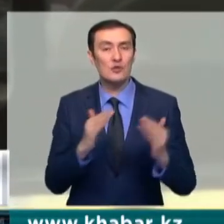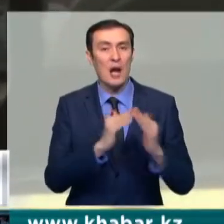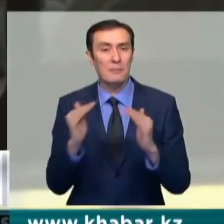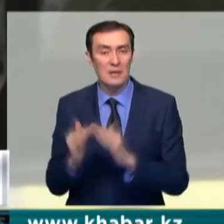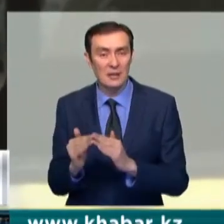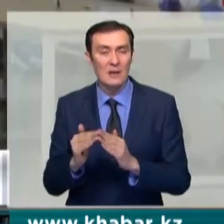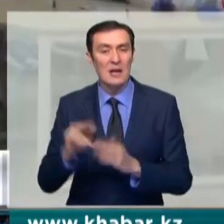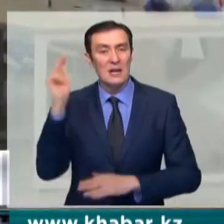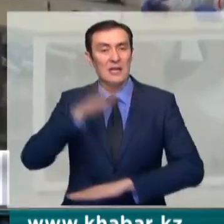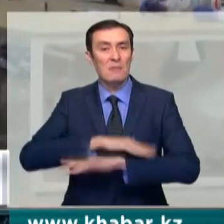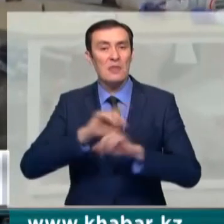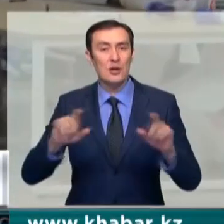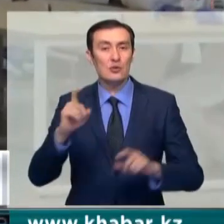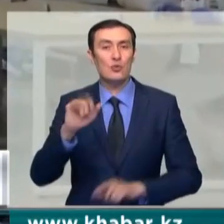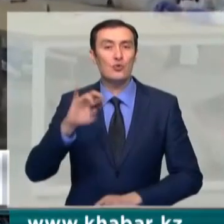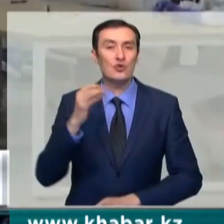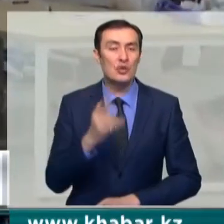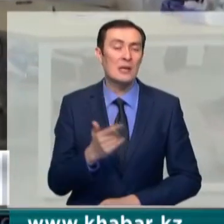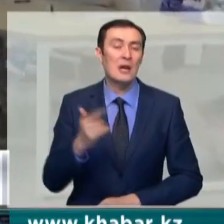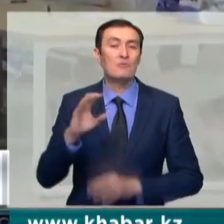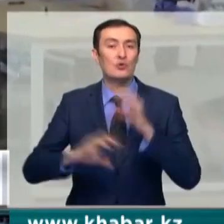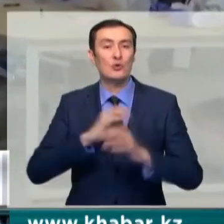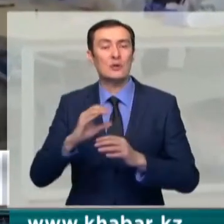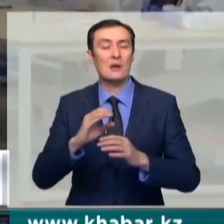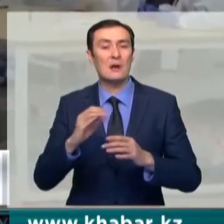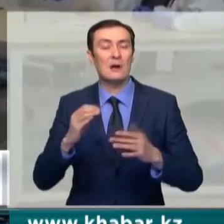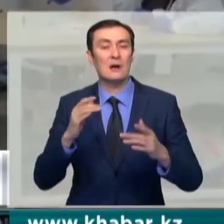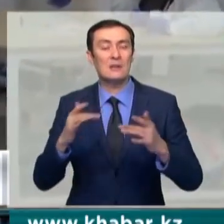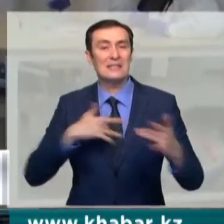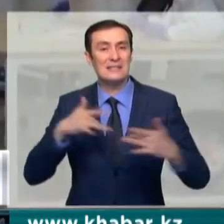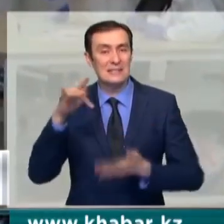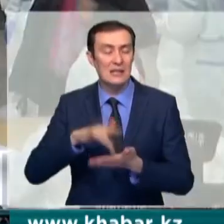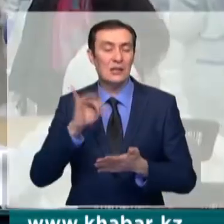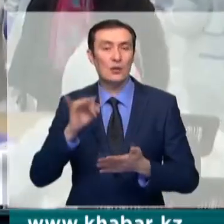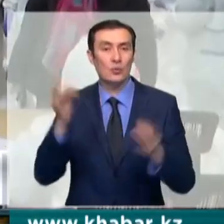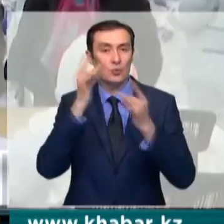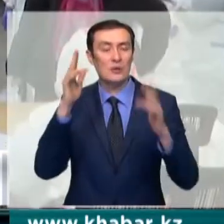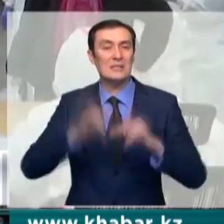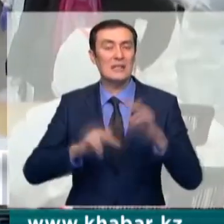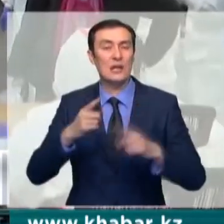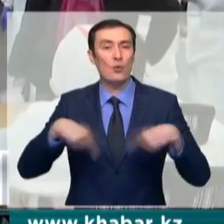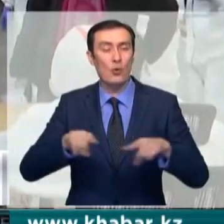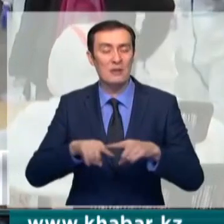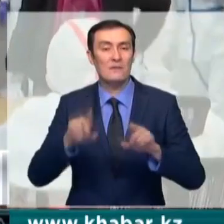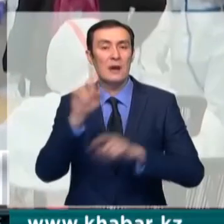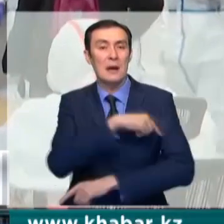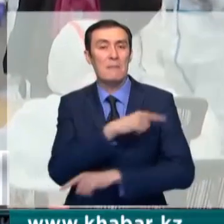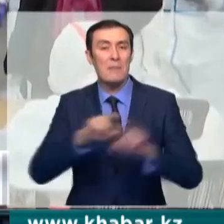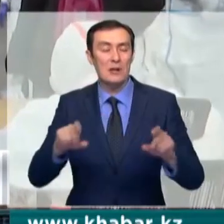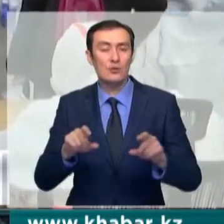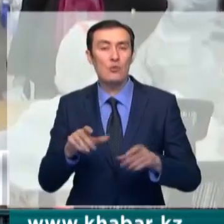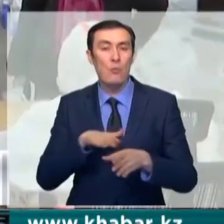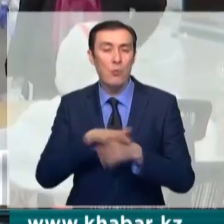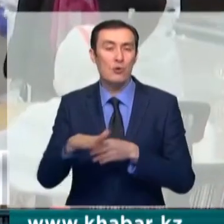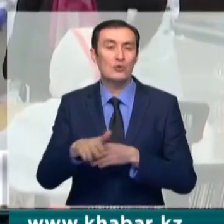объекта – гимназию Хуншань, Уханьский международный конференц-центр и культурно-строительный комплекс в больнице общей